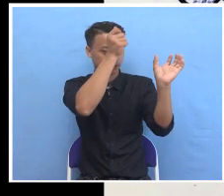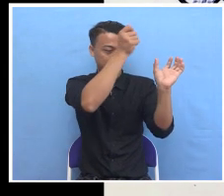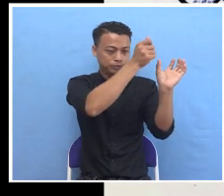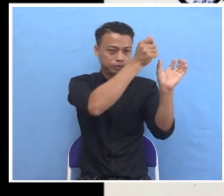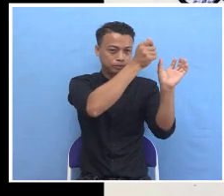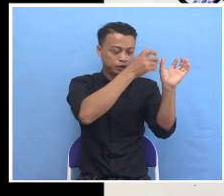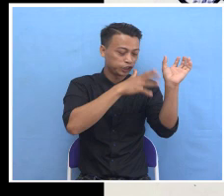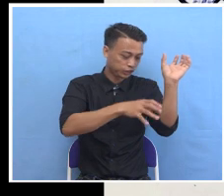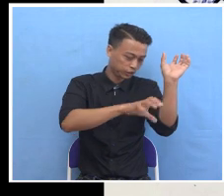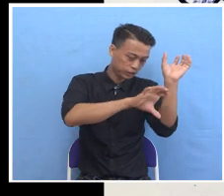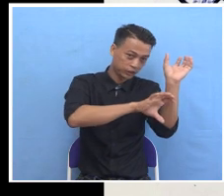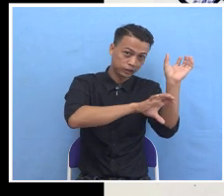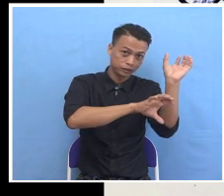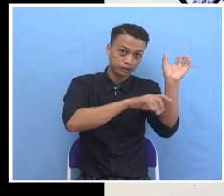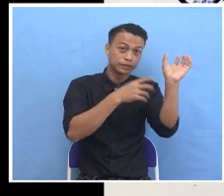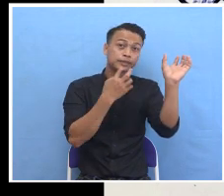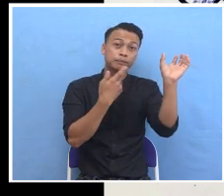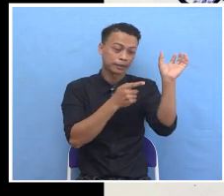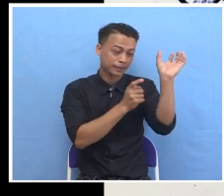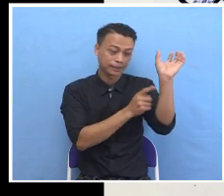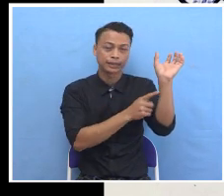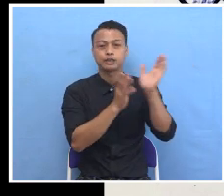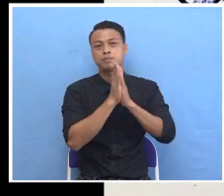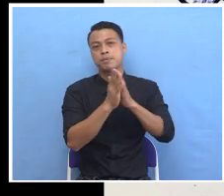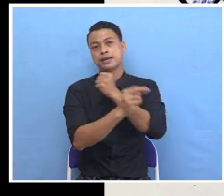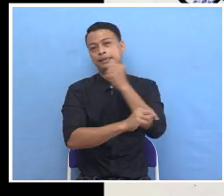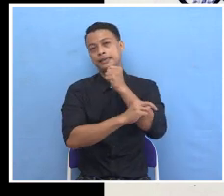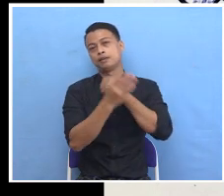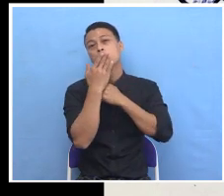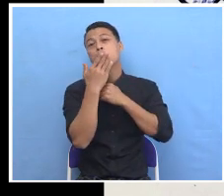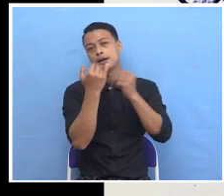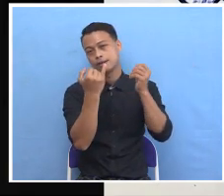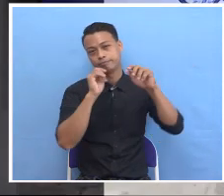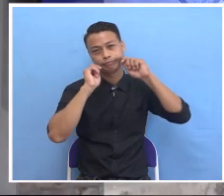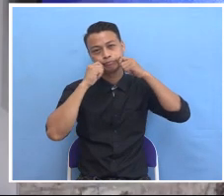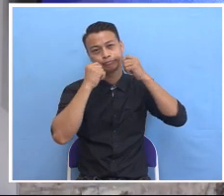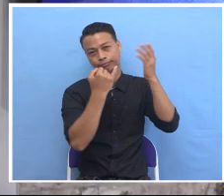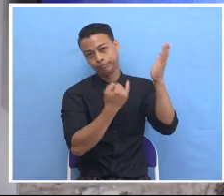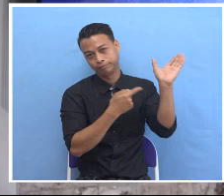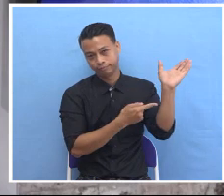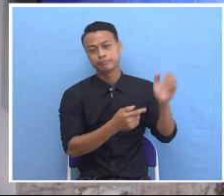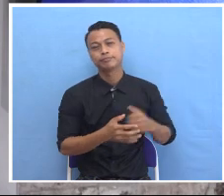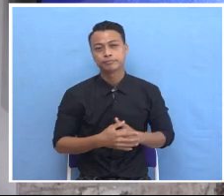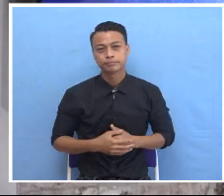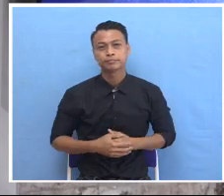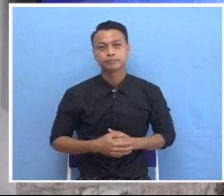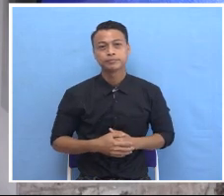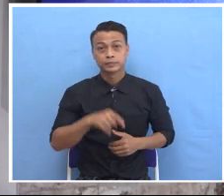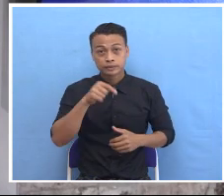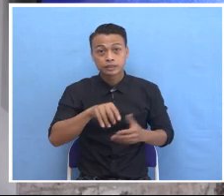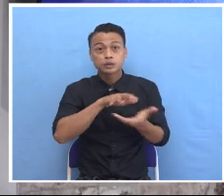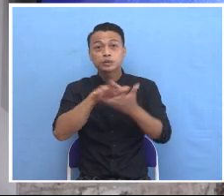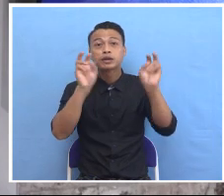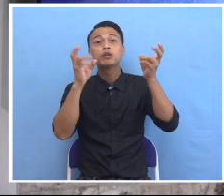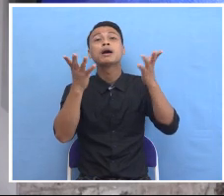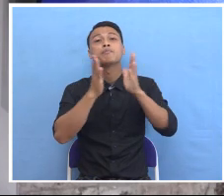မိုးပြီးတော့ရေလောင်းနေတဲ့ကျွန်တော်တားပြည်လေးကအဖင်လေးလို့ကျွန်တော်ဆွဲထားလာပါဆရာ ကျွန်တော်တို့ဒီနေ့ဆွေးနွေးခဲ့တာကတော့မြန်မာဒီမိုကရေ